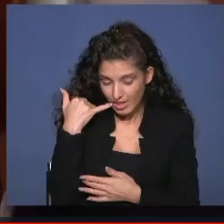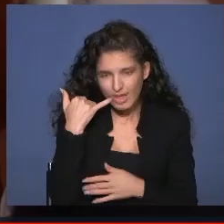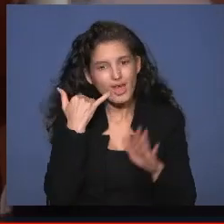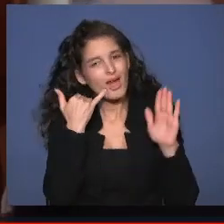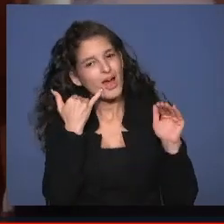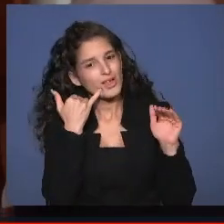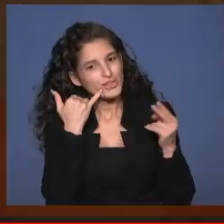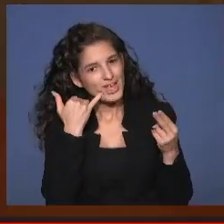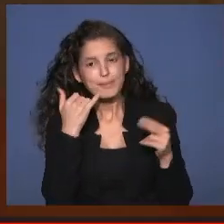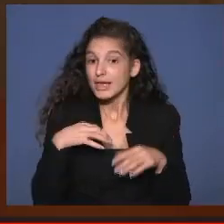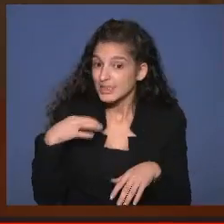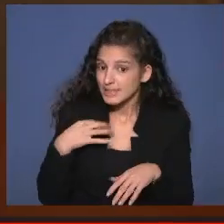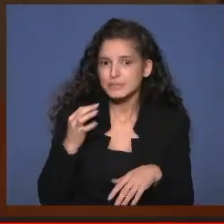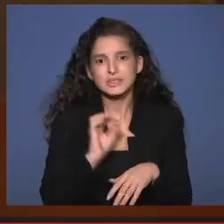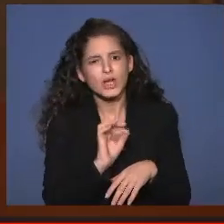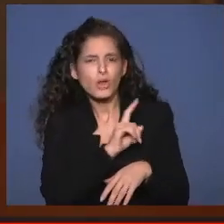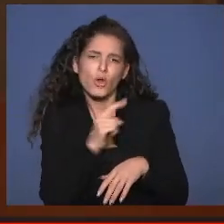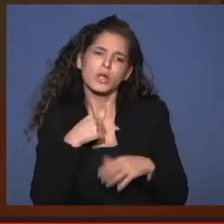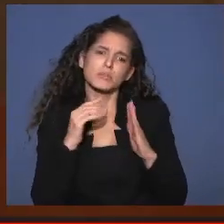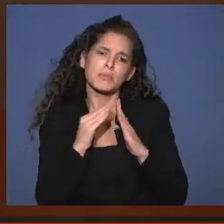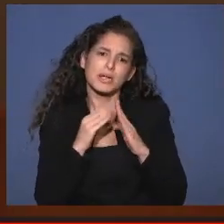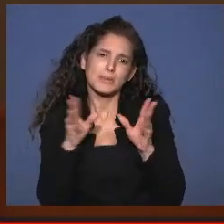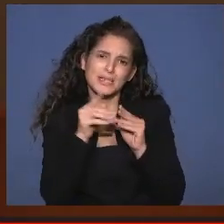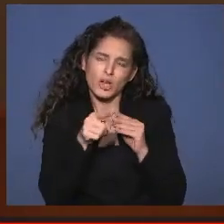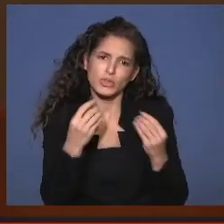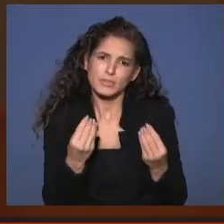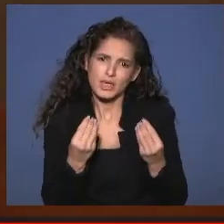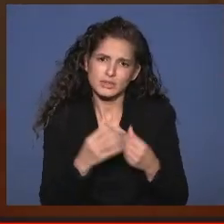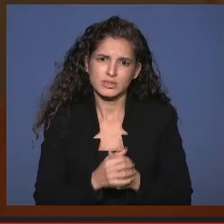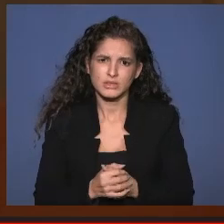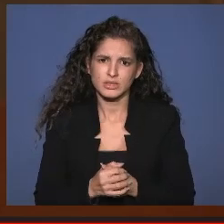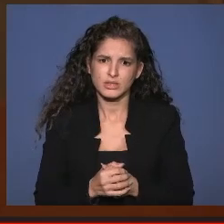מה העניינים? לא, לא, אני בבית, אני מדבר איתך עוד מעט.